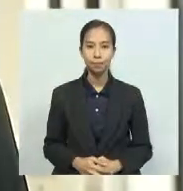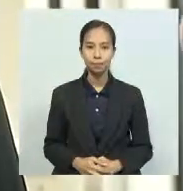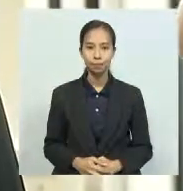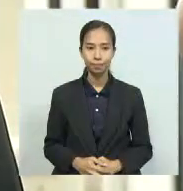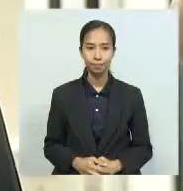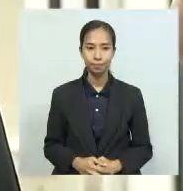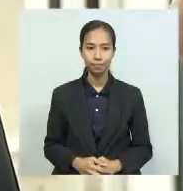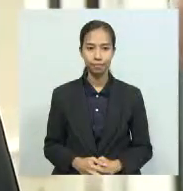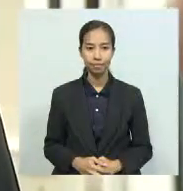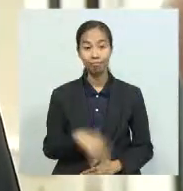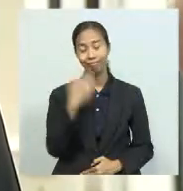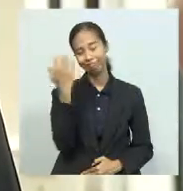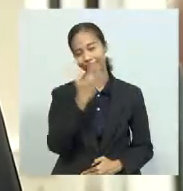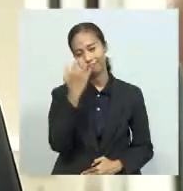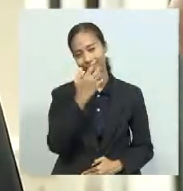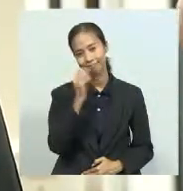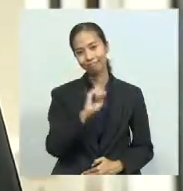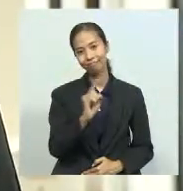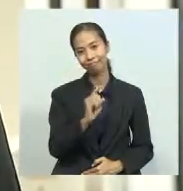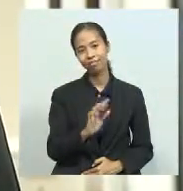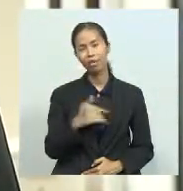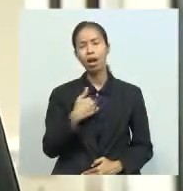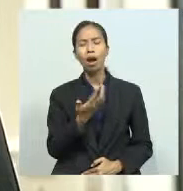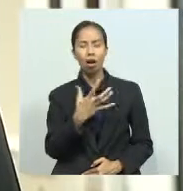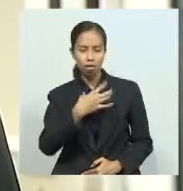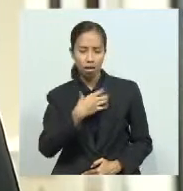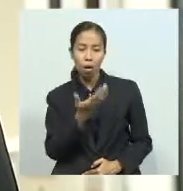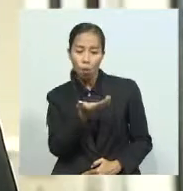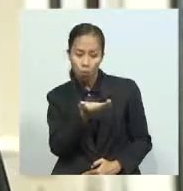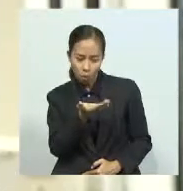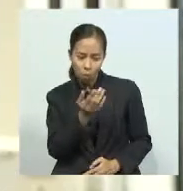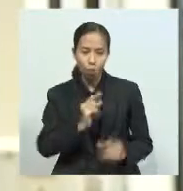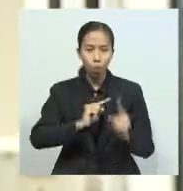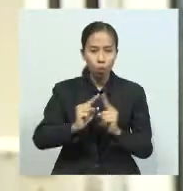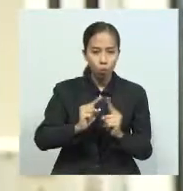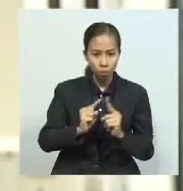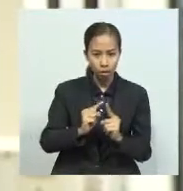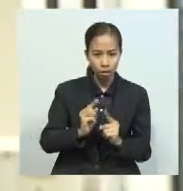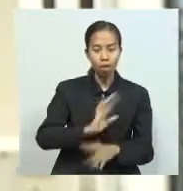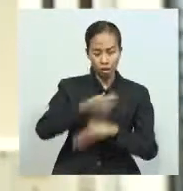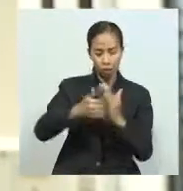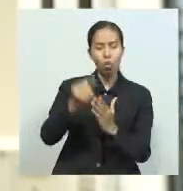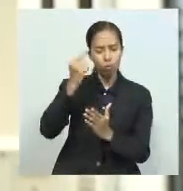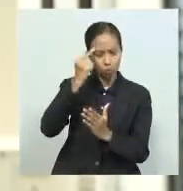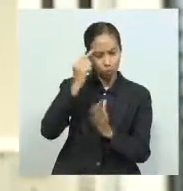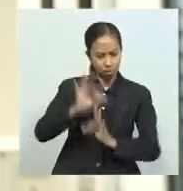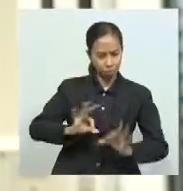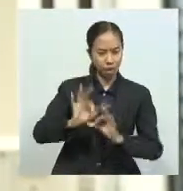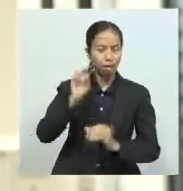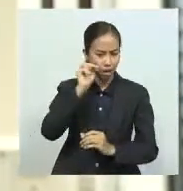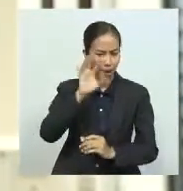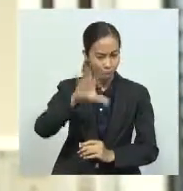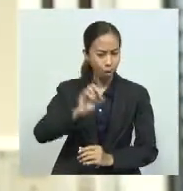มีการขอร้องชาวบ้านการสื่อไหมคร ับ อยากขอร้องก็ให้ผู้ใช้อาบาสายกันทุกคนมีความจำเป็นเหมือนกันหมดอ่ะเนาะ